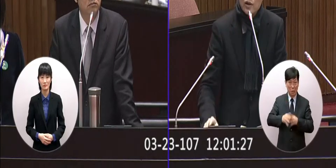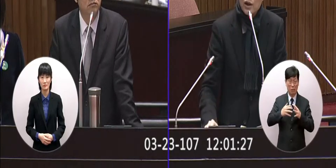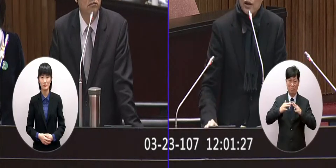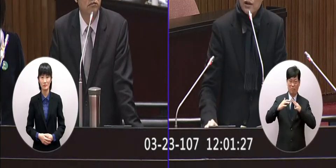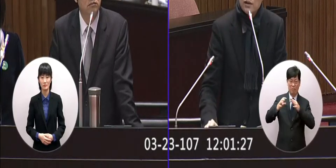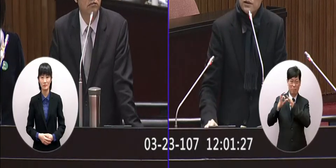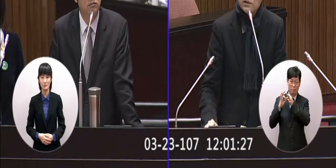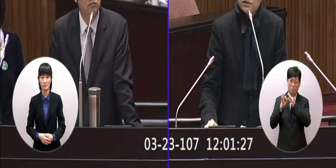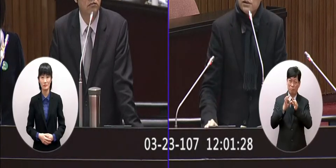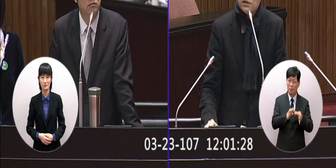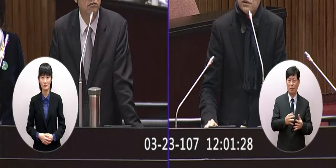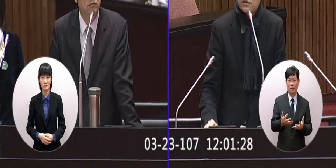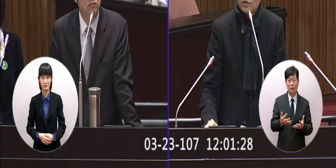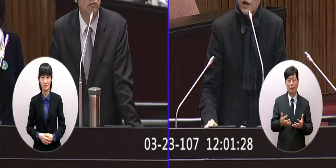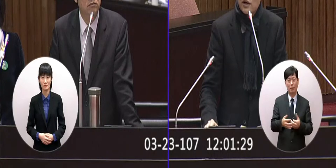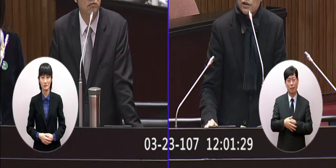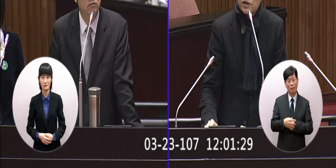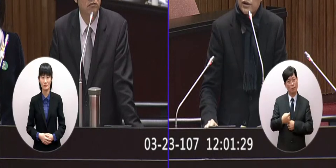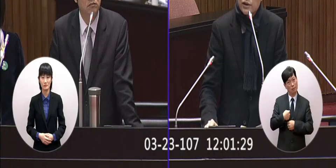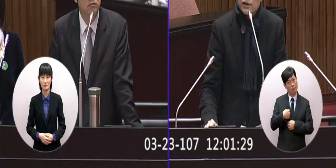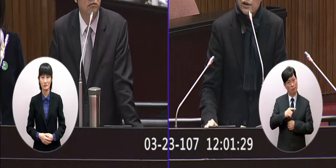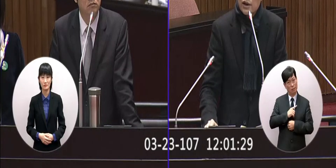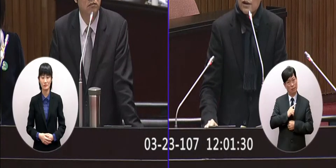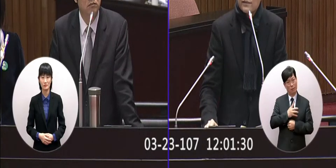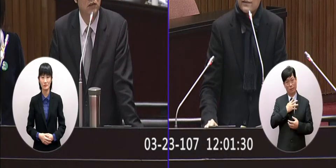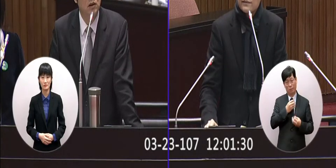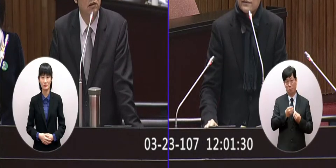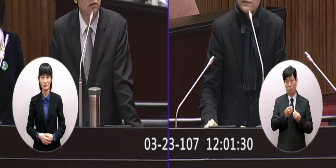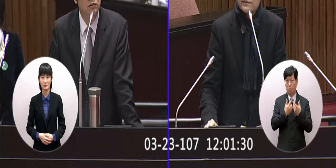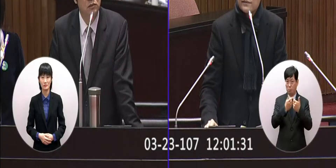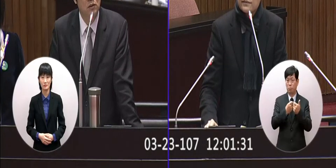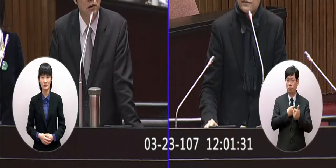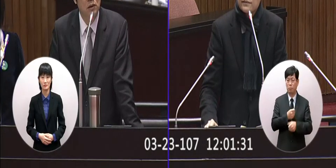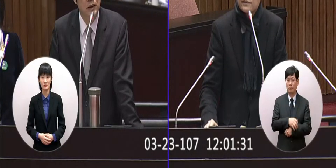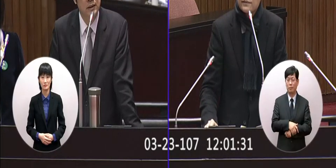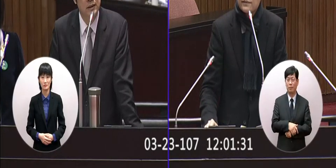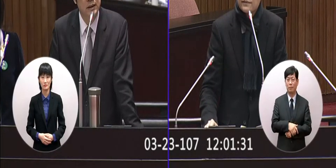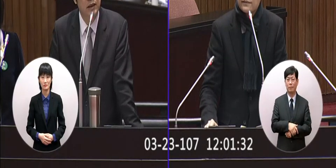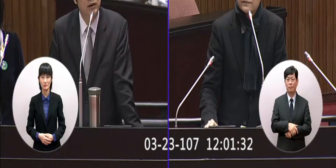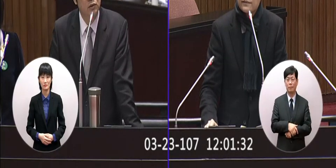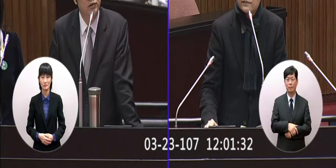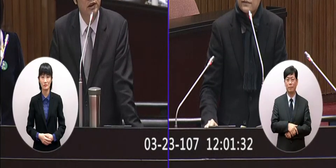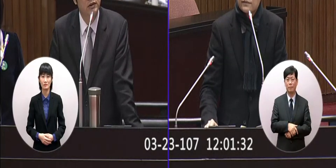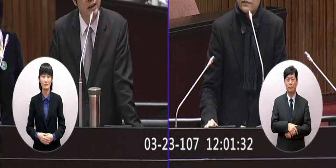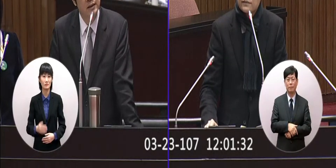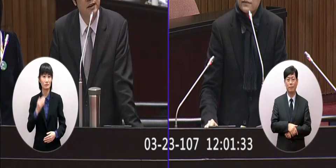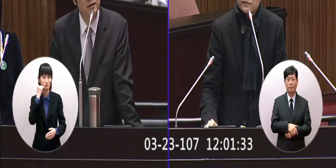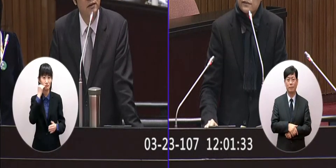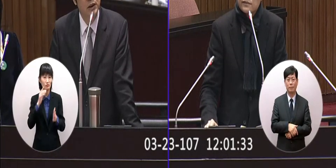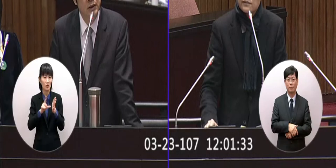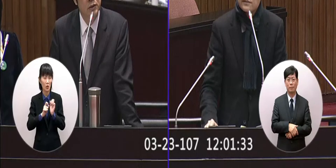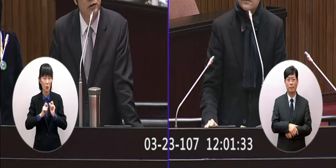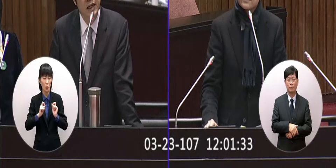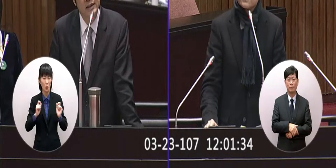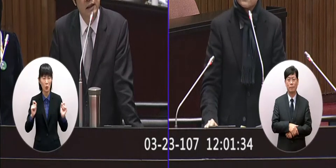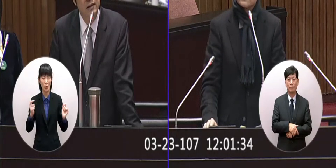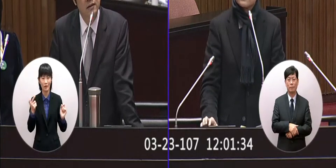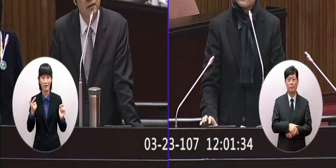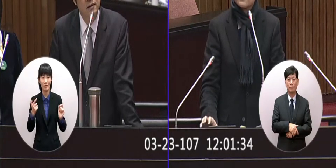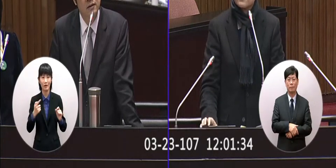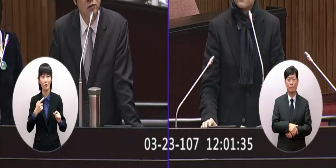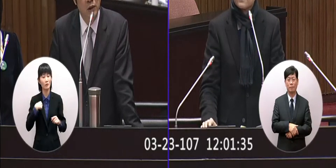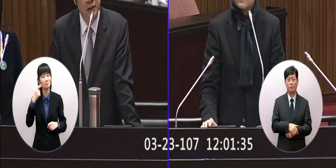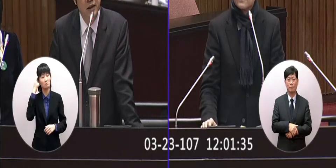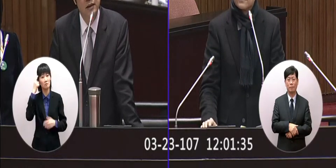持久战的话，是我们要小心翼翼的。 如果时间会过久，我相信会有很多台